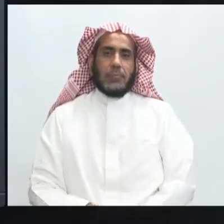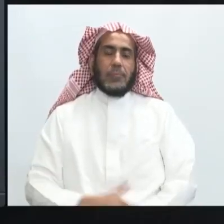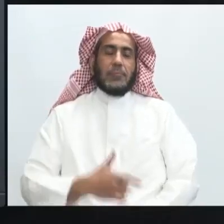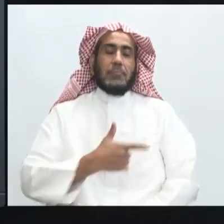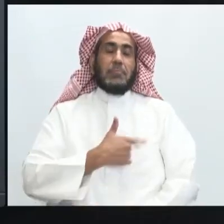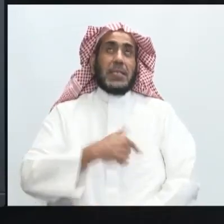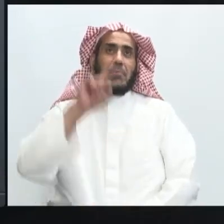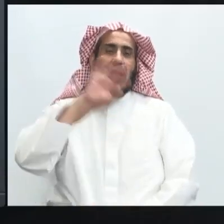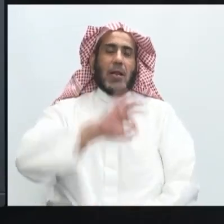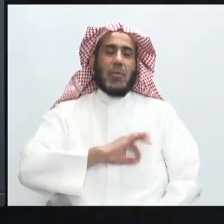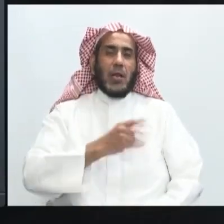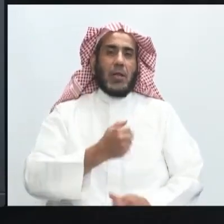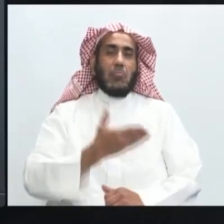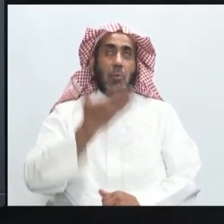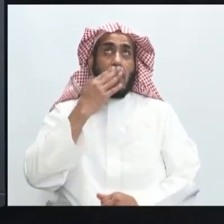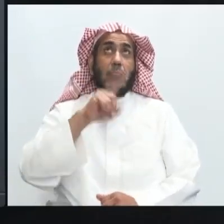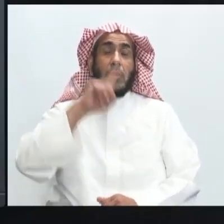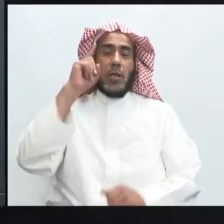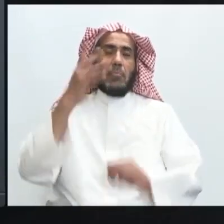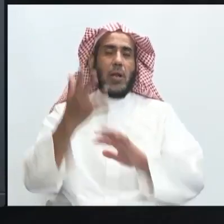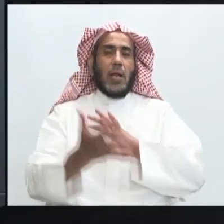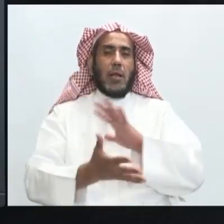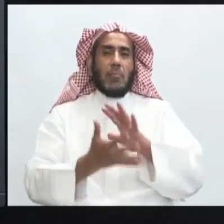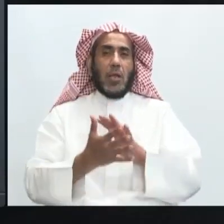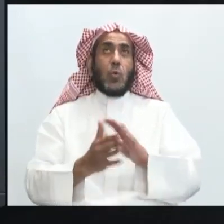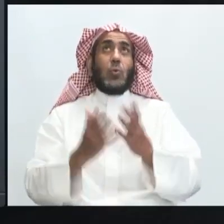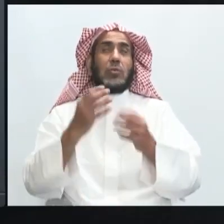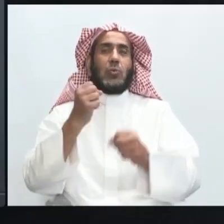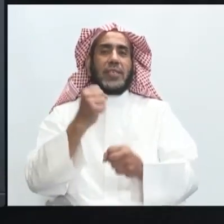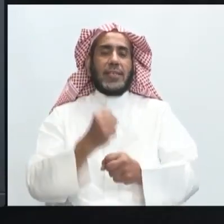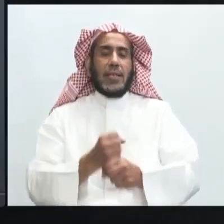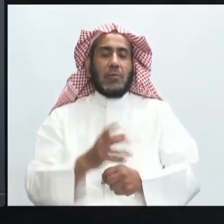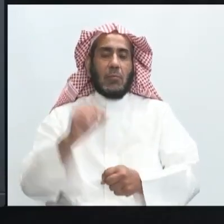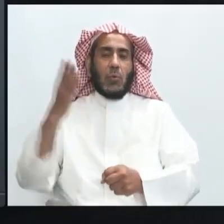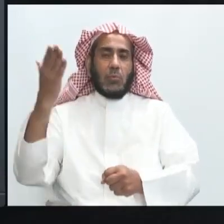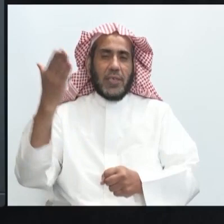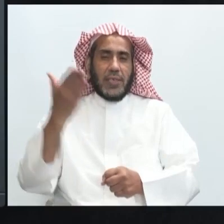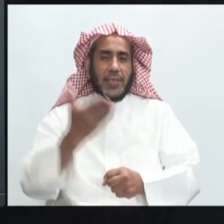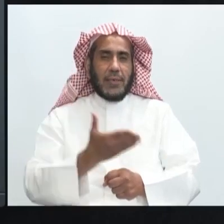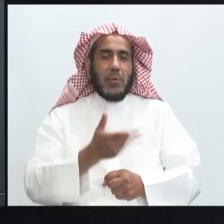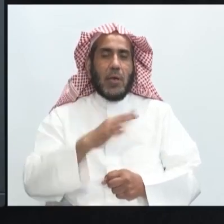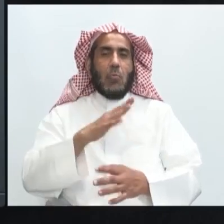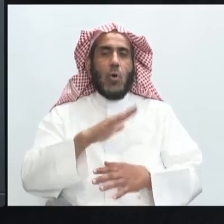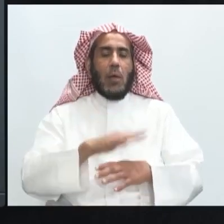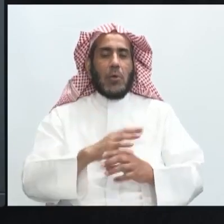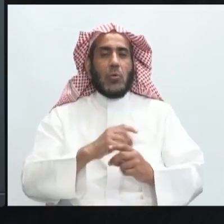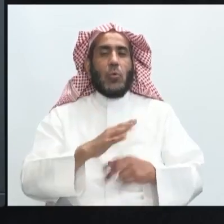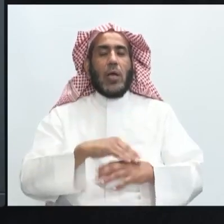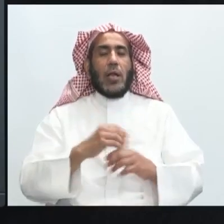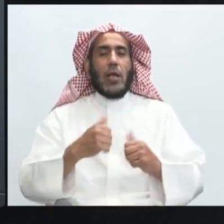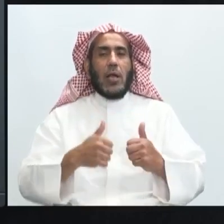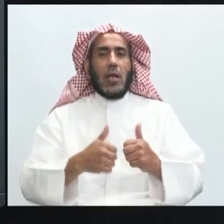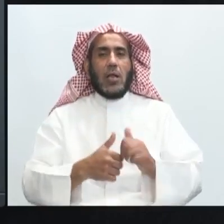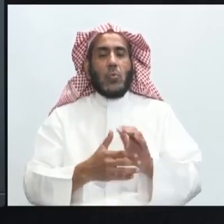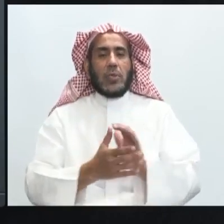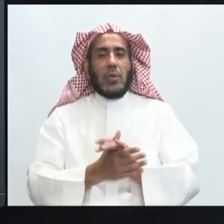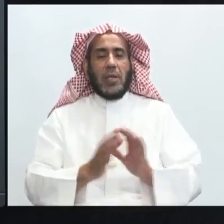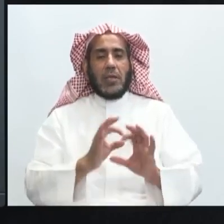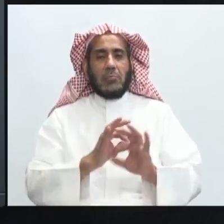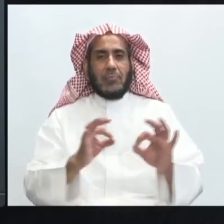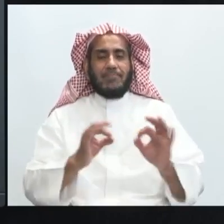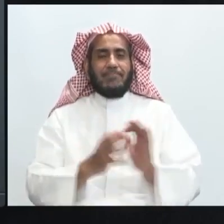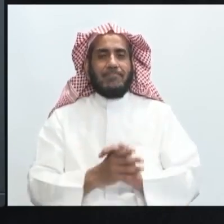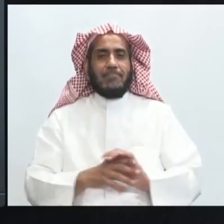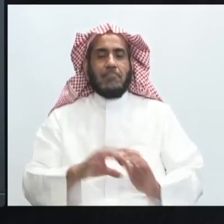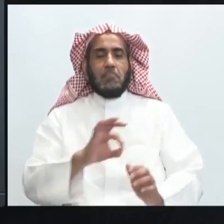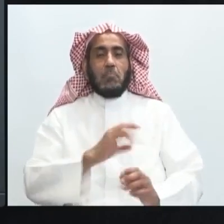بسم الله الرحمن الرحيم الحمد لله رب العالمين والصلاه والسلام على اشرف الانبياء والمرسلين نبينا محمد وعلى اله وصحبه اجمعين